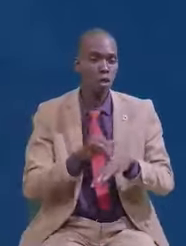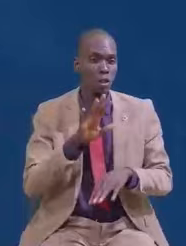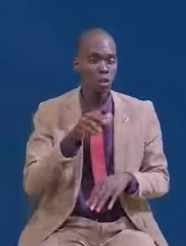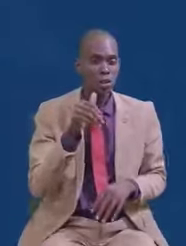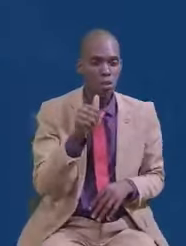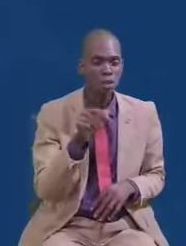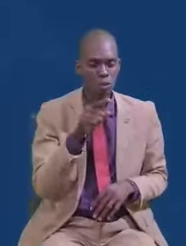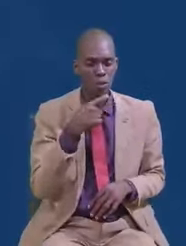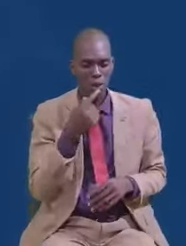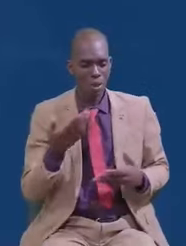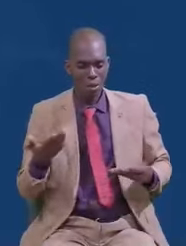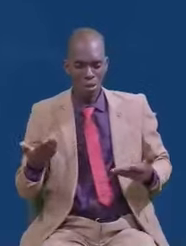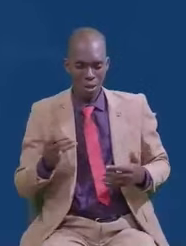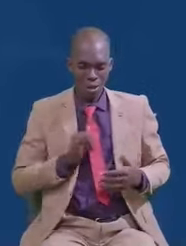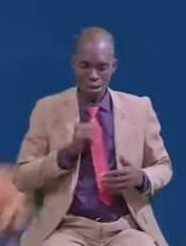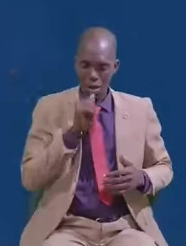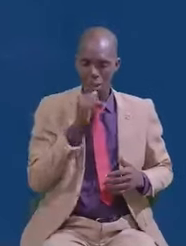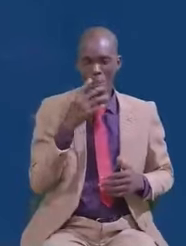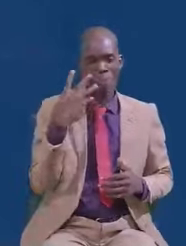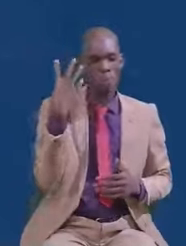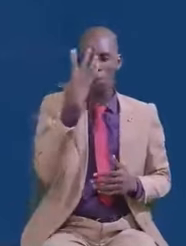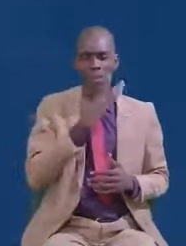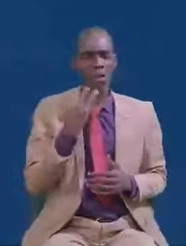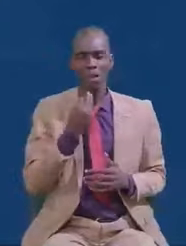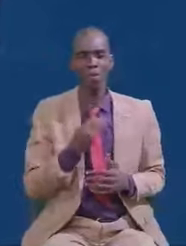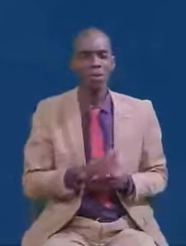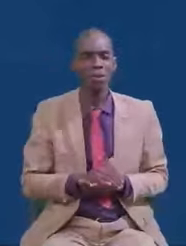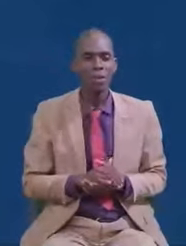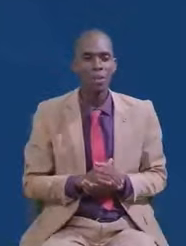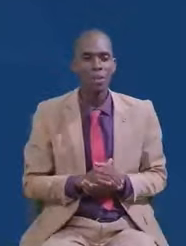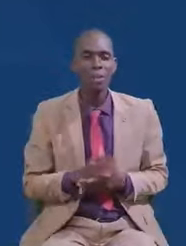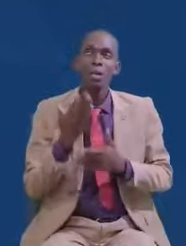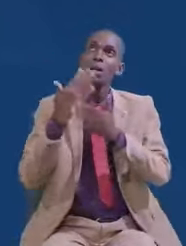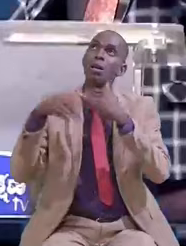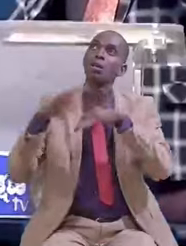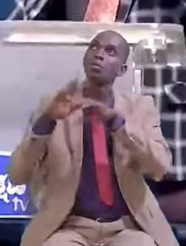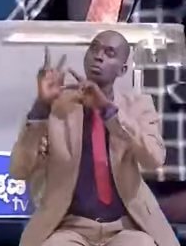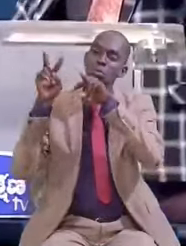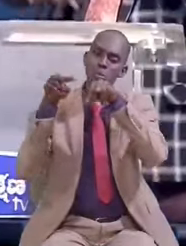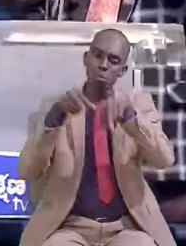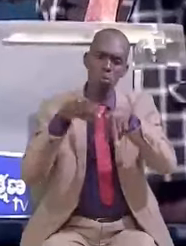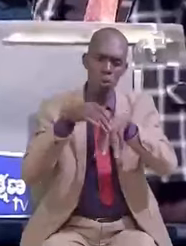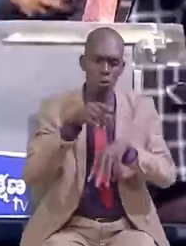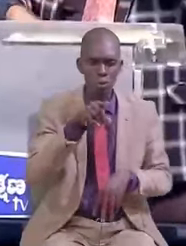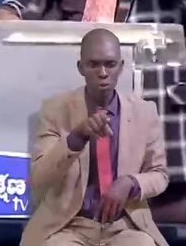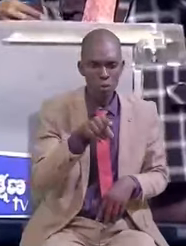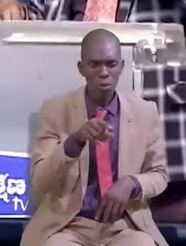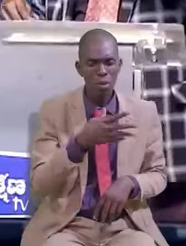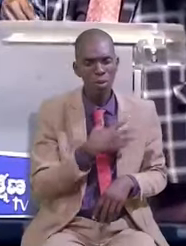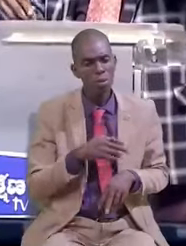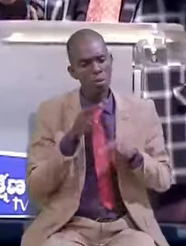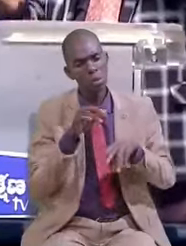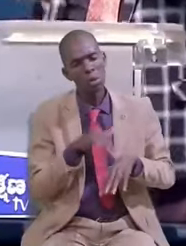vous pourrez dire, ah, je suis très beau, très belle. Le ciel vous regarde. Il regarde votre cœur.